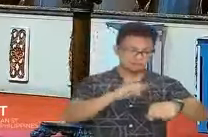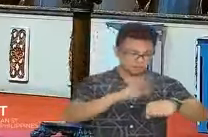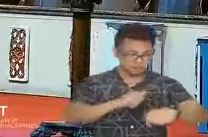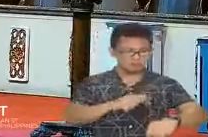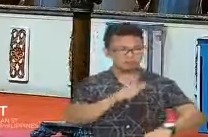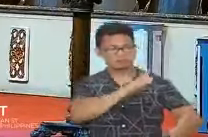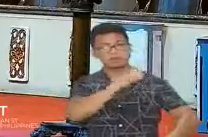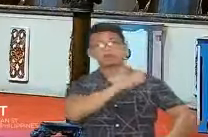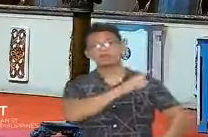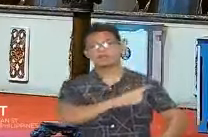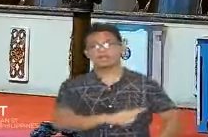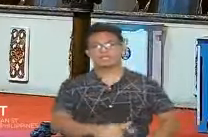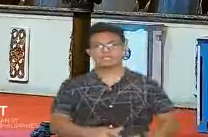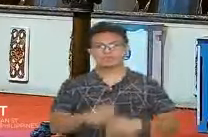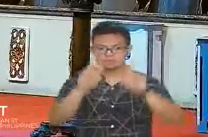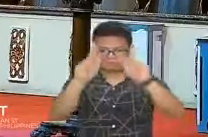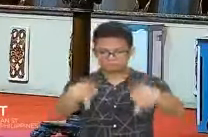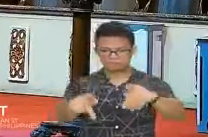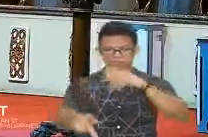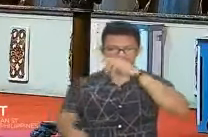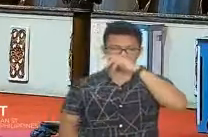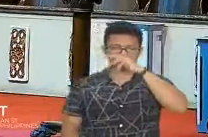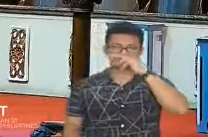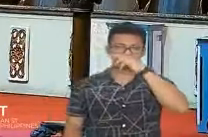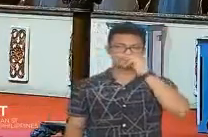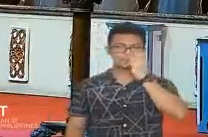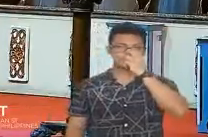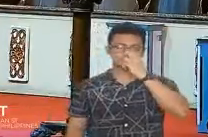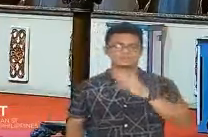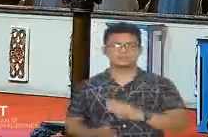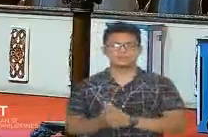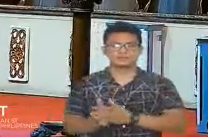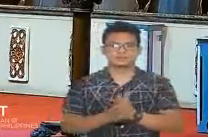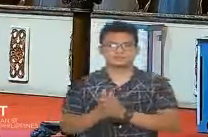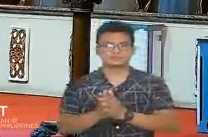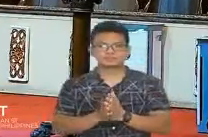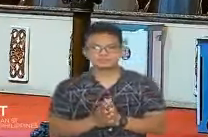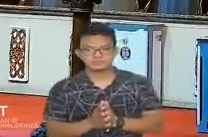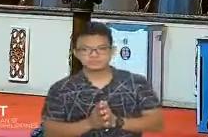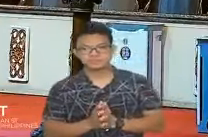Kini si Brother Ruben, Mamping, kugihan ni.